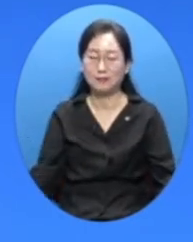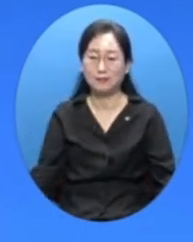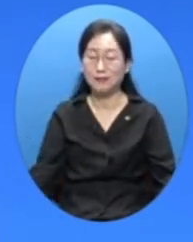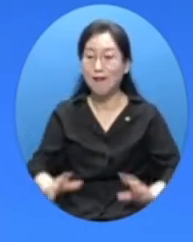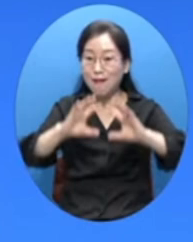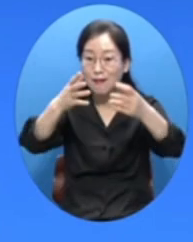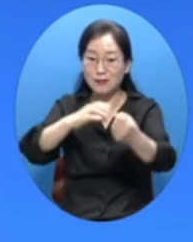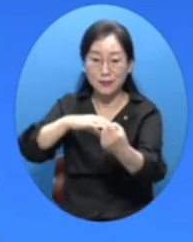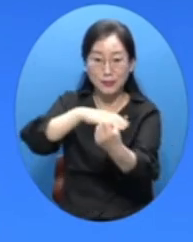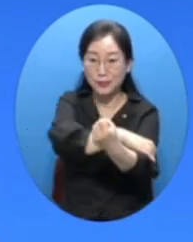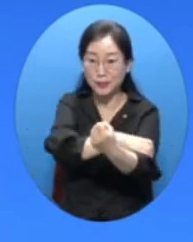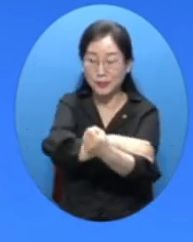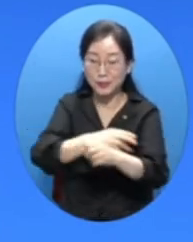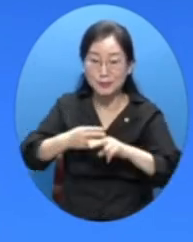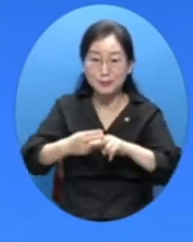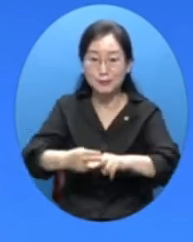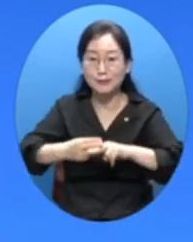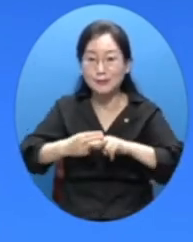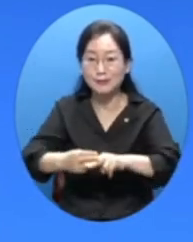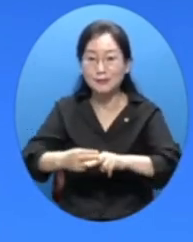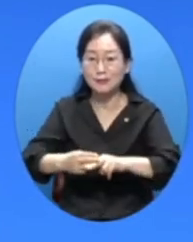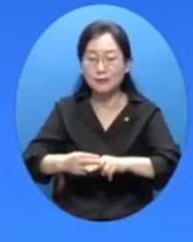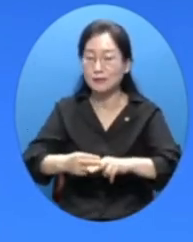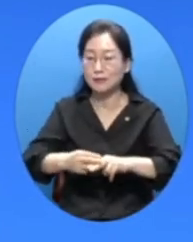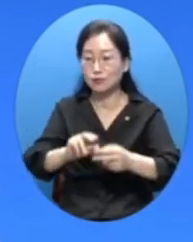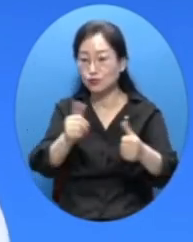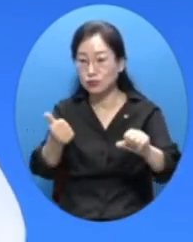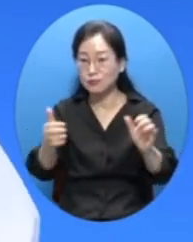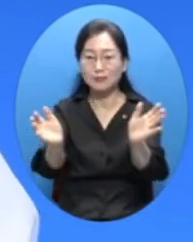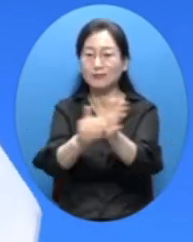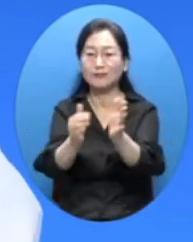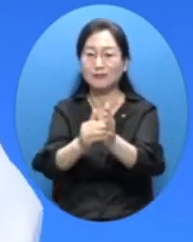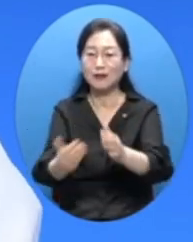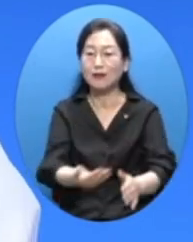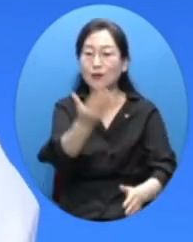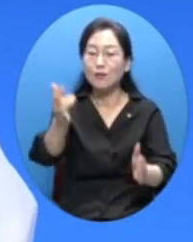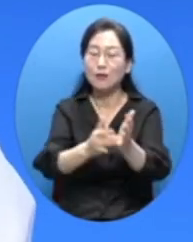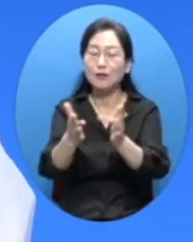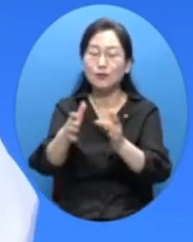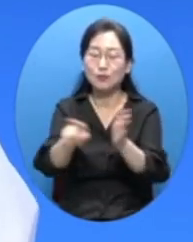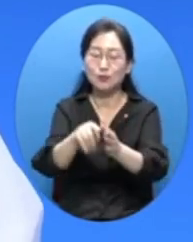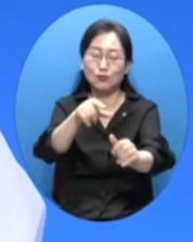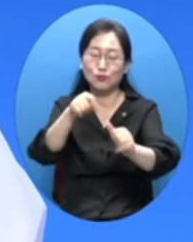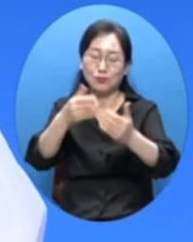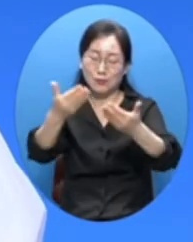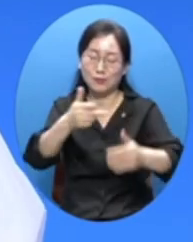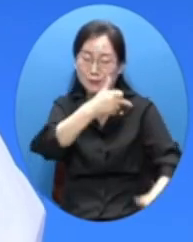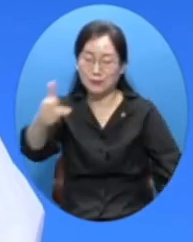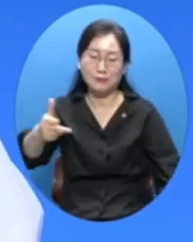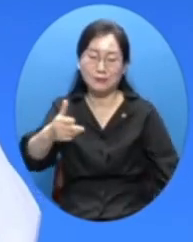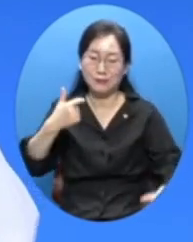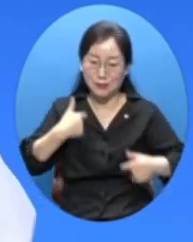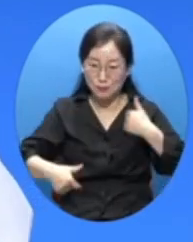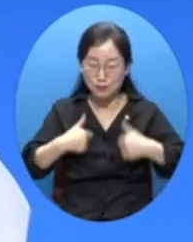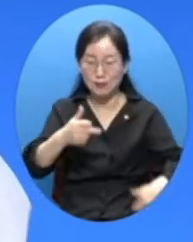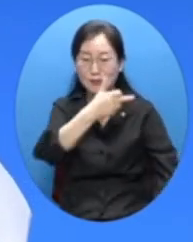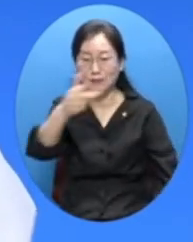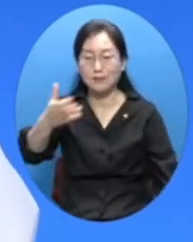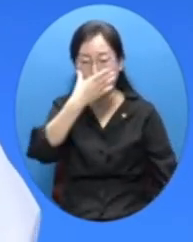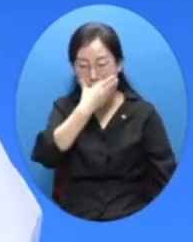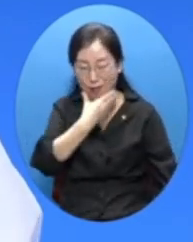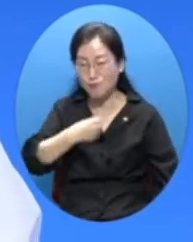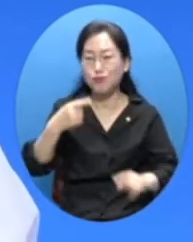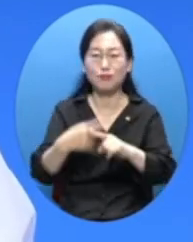세상 권력을 아무리 쥐고 흔들어 봐야 죽음 끝인데, 여러분 예수 믿고 구원이 얼마나 큰 기쁨입니까? 얼마나 큰